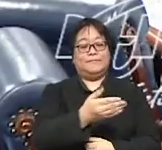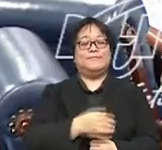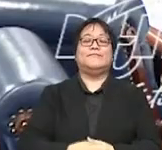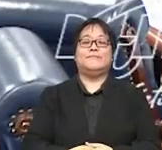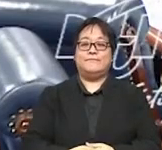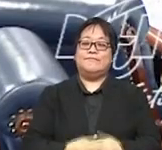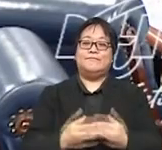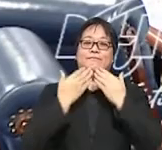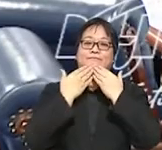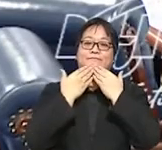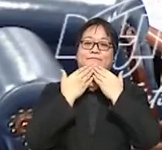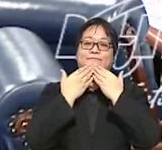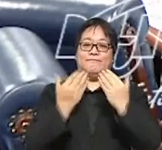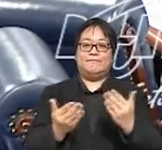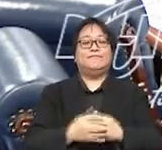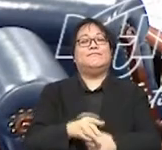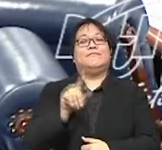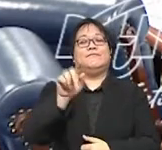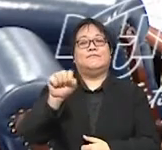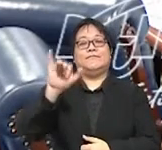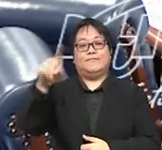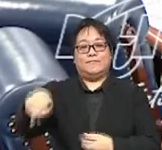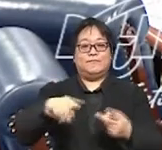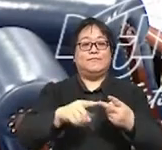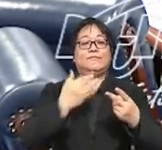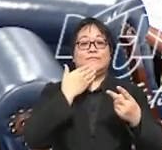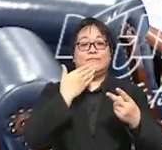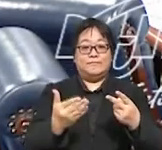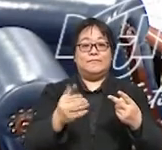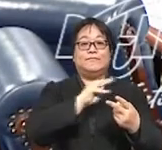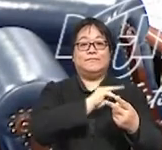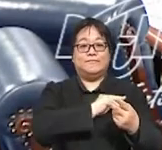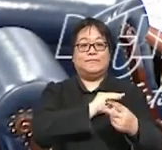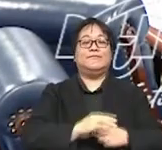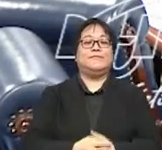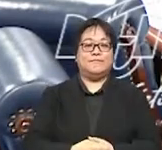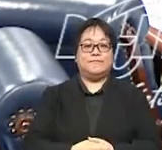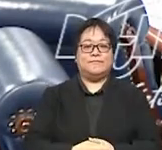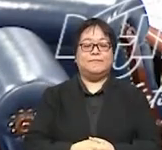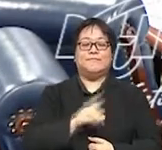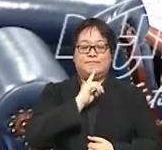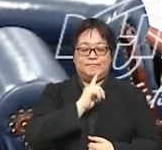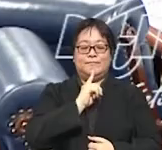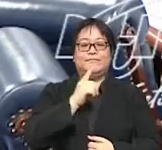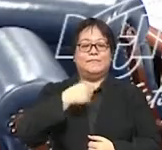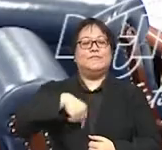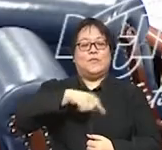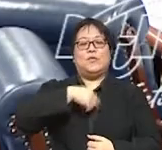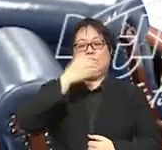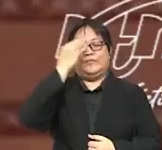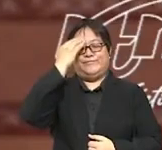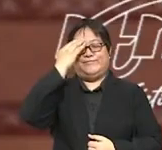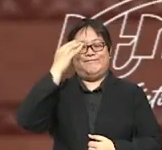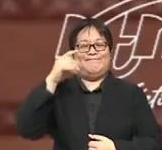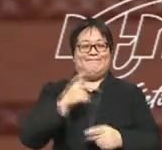terima kasih atas hidup wedang cemoe kasih kepada yang berhak menteri memang kita ambil berat lah